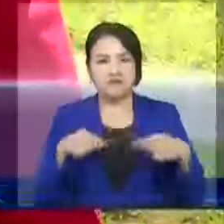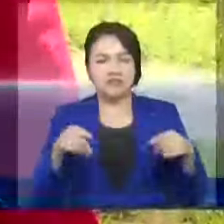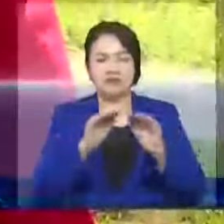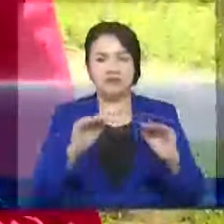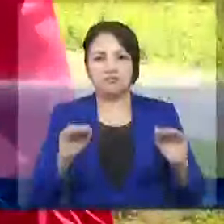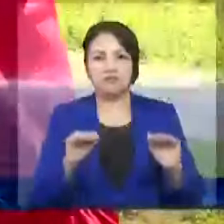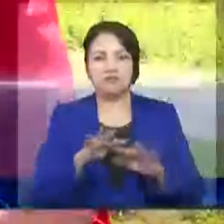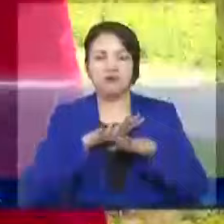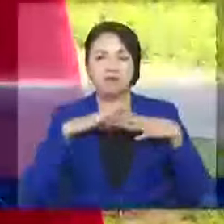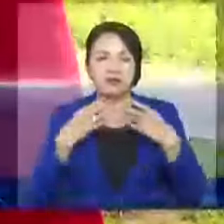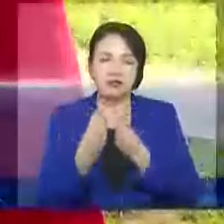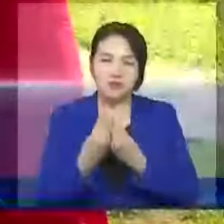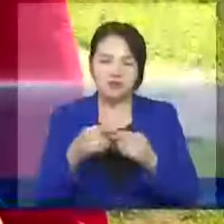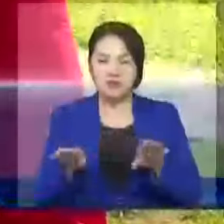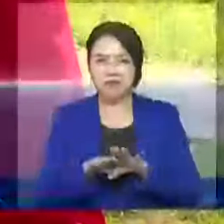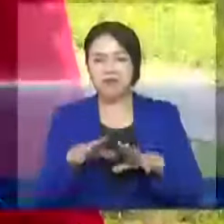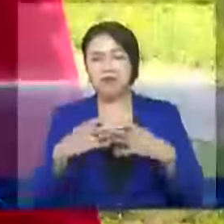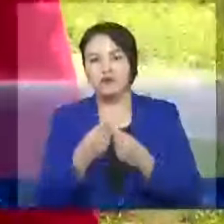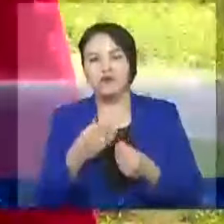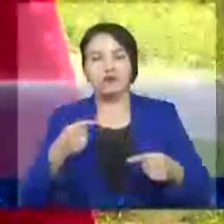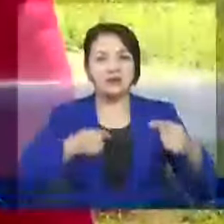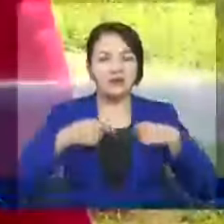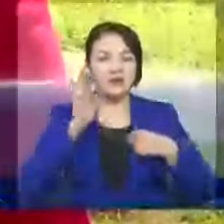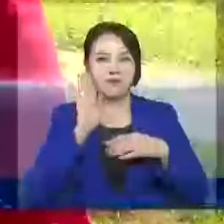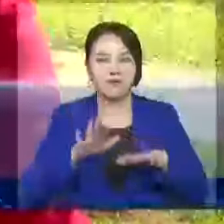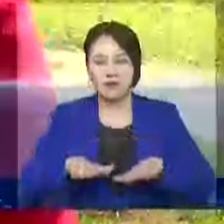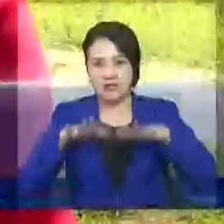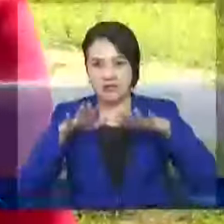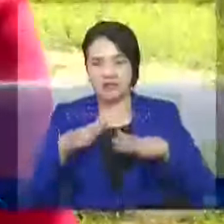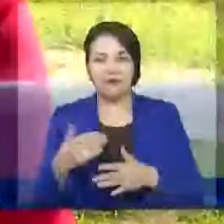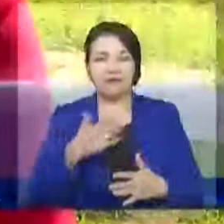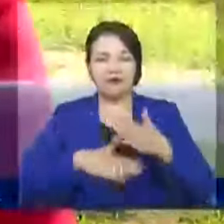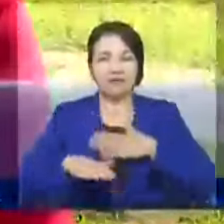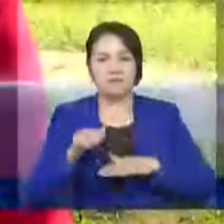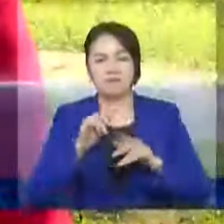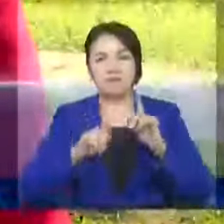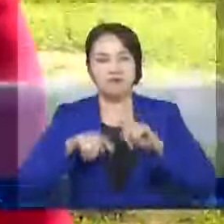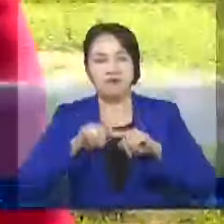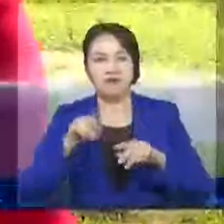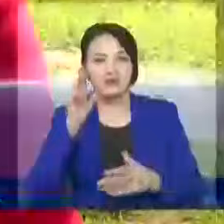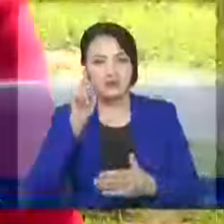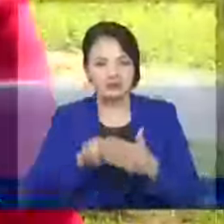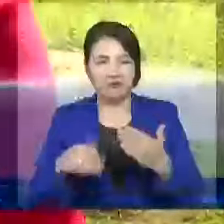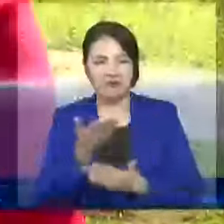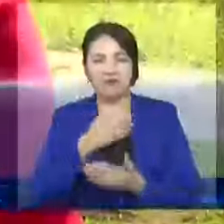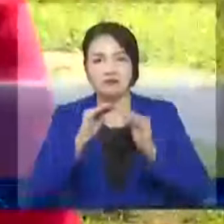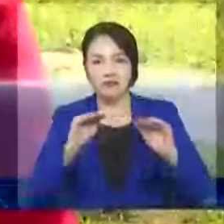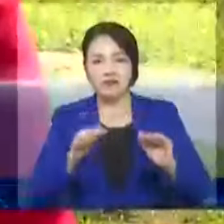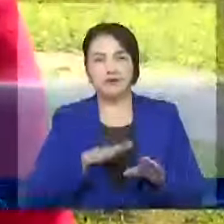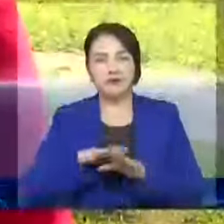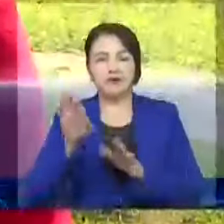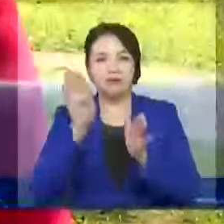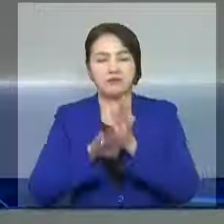дети. Из многодетных семей, а также из семей, которые пострадали во время паводка. Мы рады, что родители доверяют нам своих детей. Здесь они в